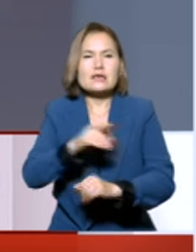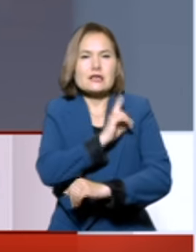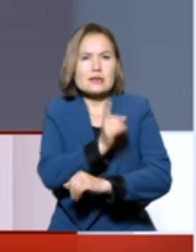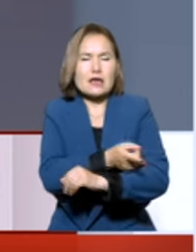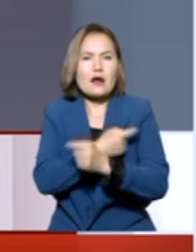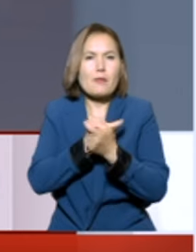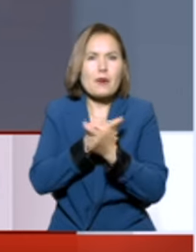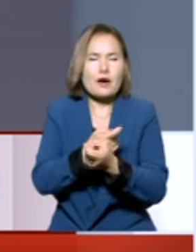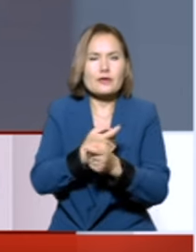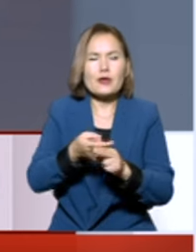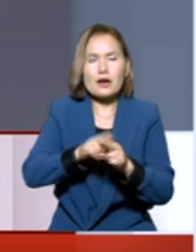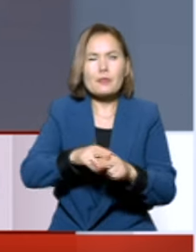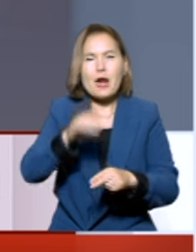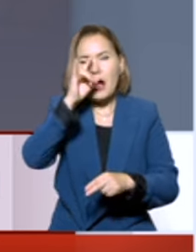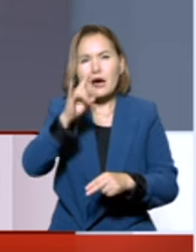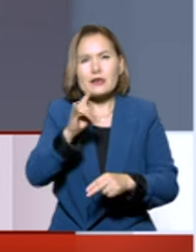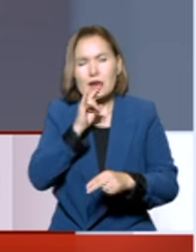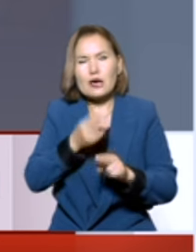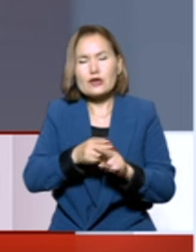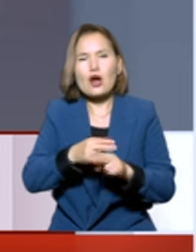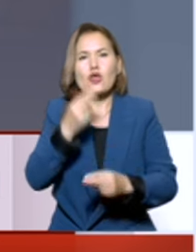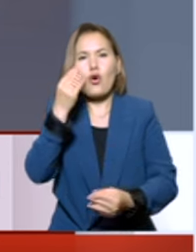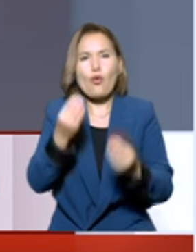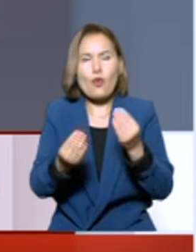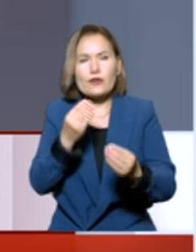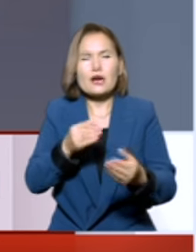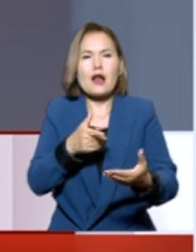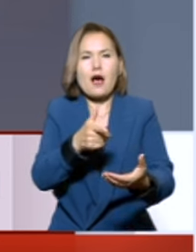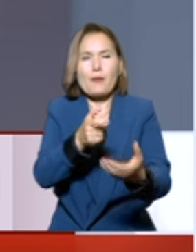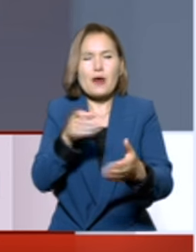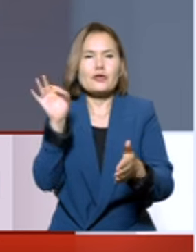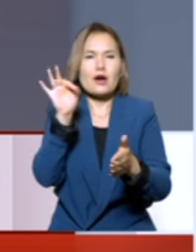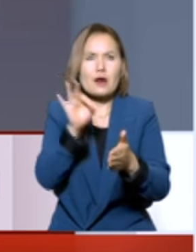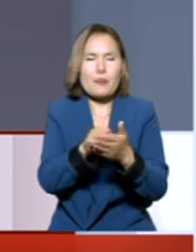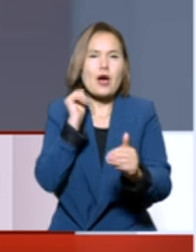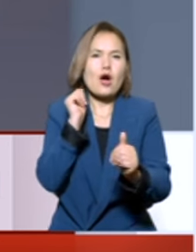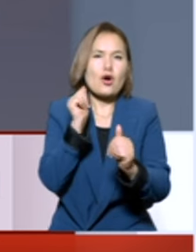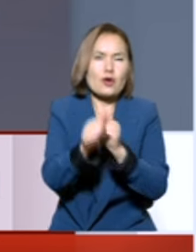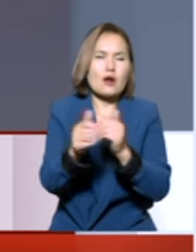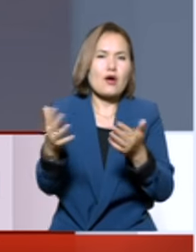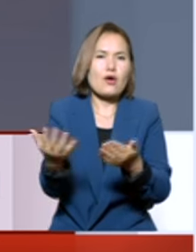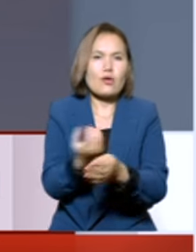Қазақстан Атланта ойындарынан кейін алғаш рет нысана көздеуден олимпиада тұғырына